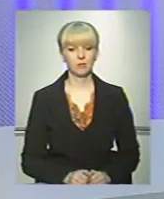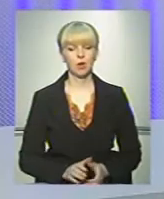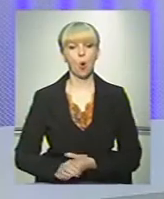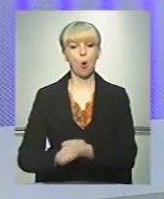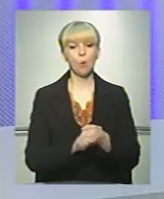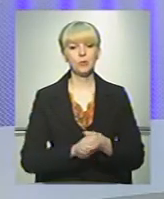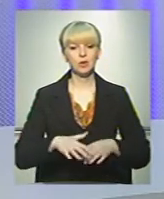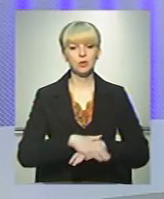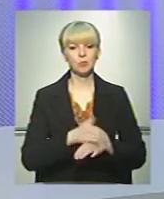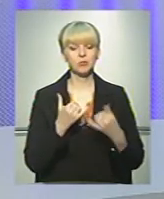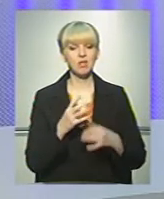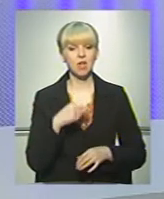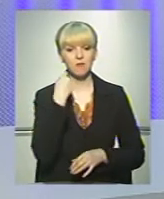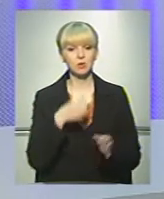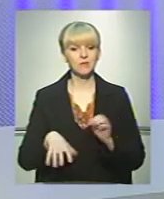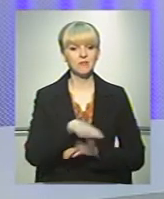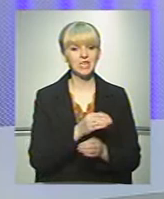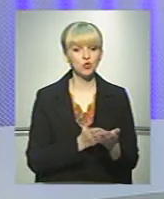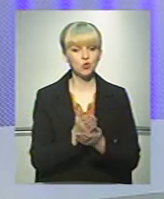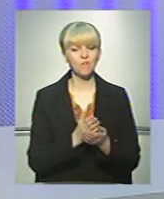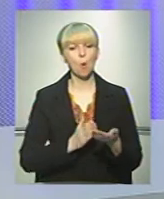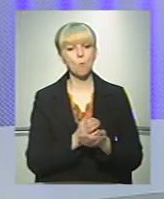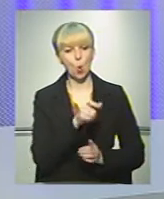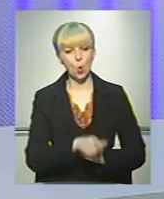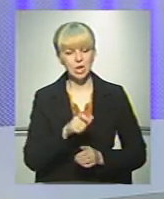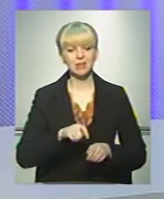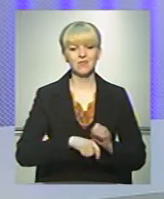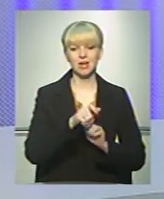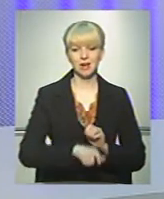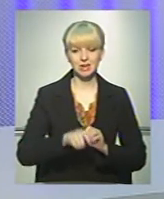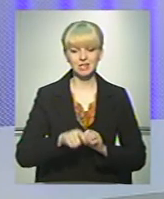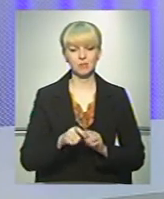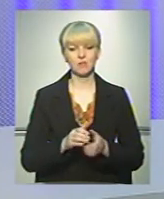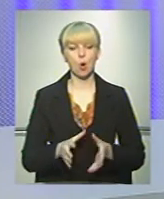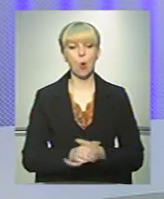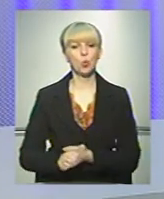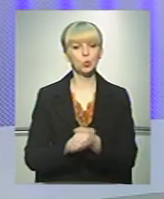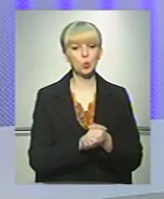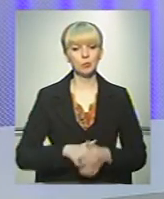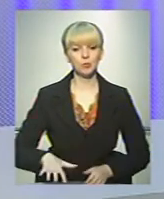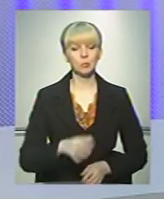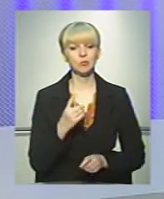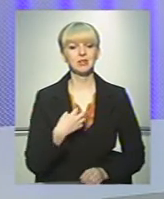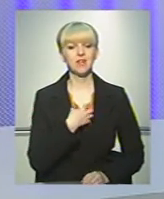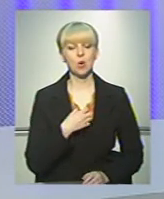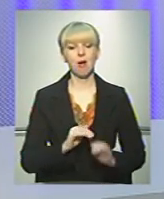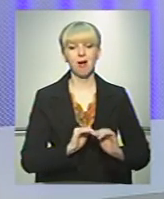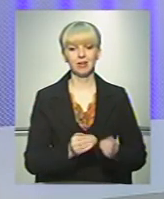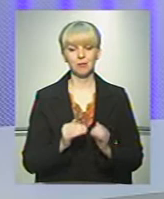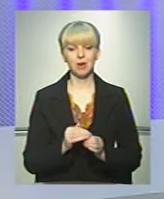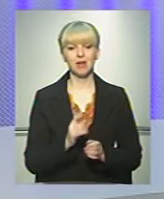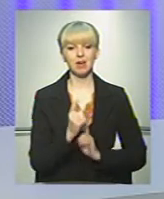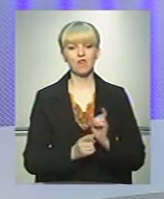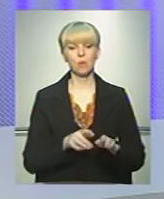Об'єднання громад нині на вустах у всіх чиновників, політиків та експертів. Адже укрупнення території – один із ключових елементів реформи